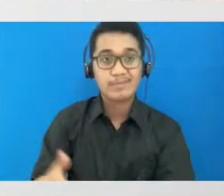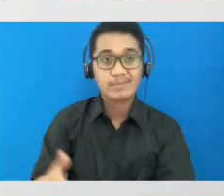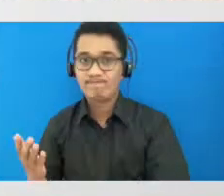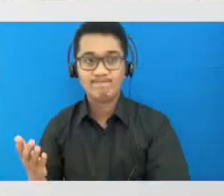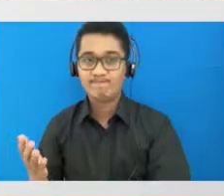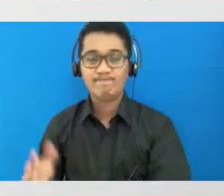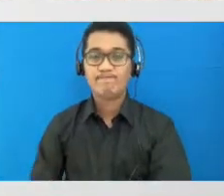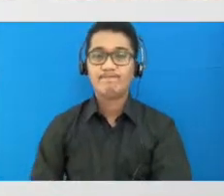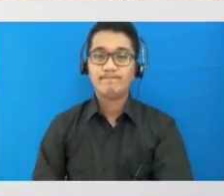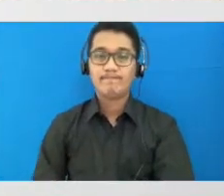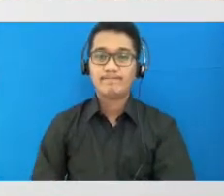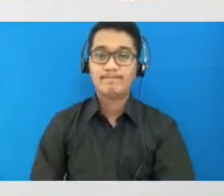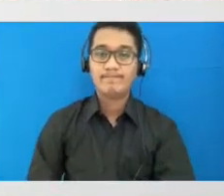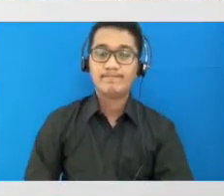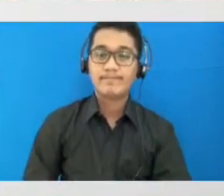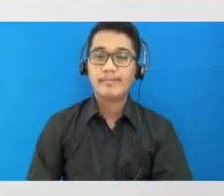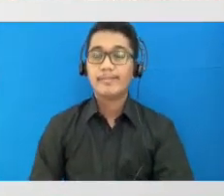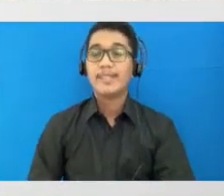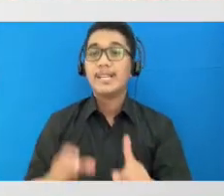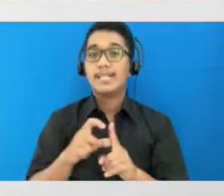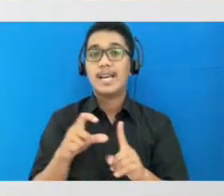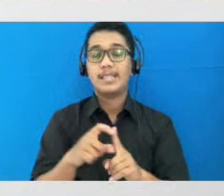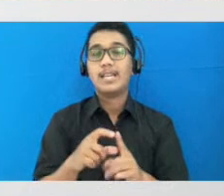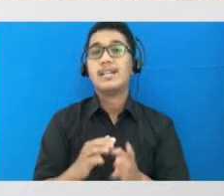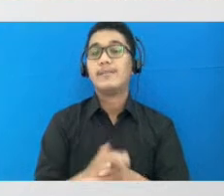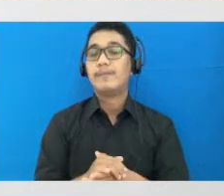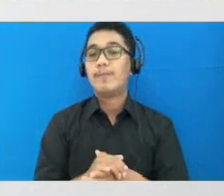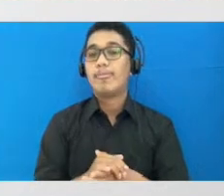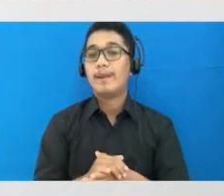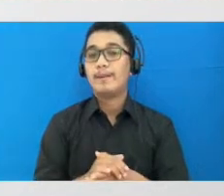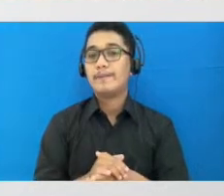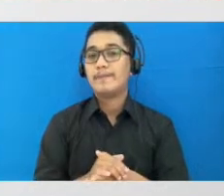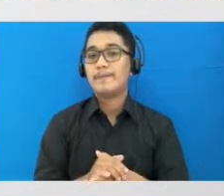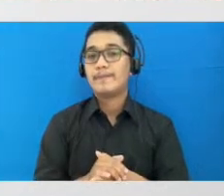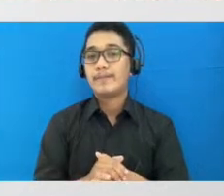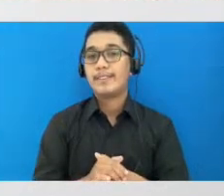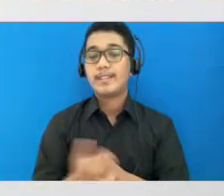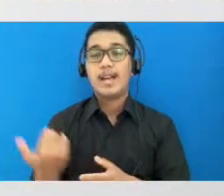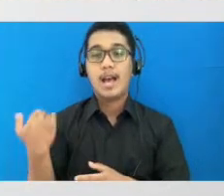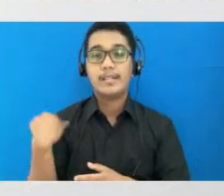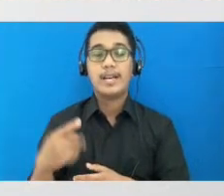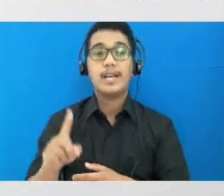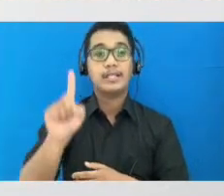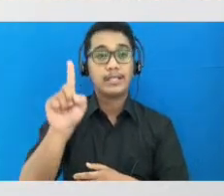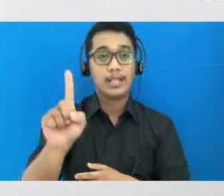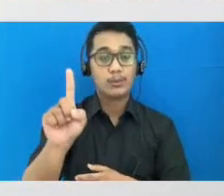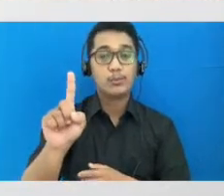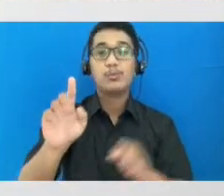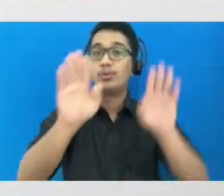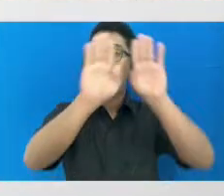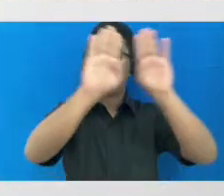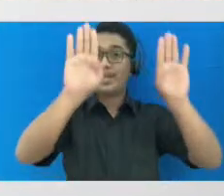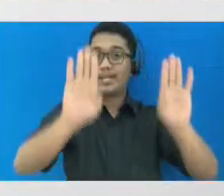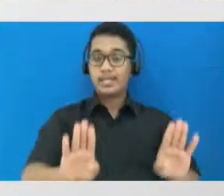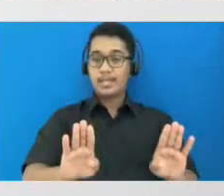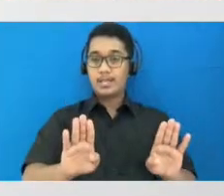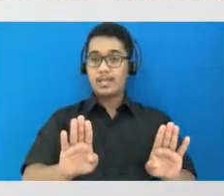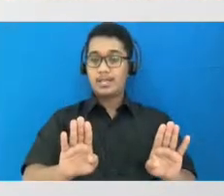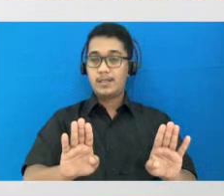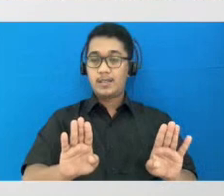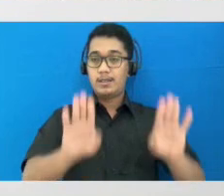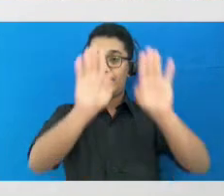Nah, data ini kalau ada satu media yang ada satu media mainstream